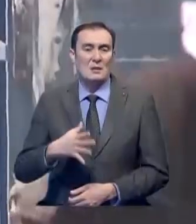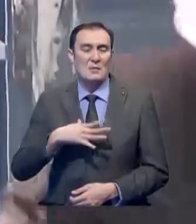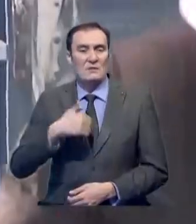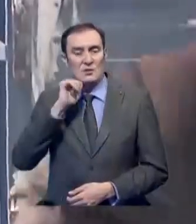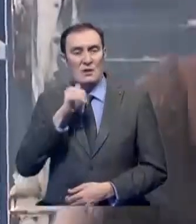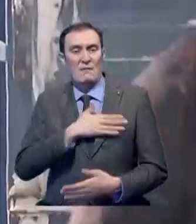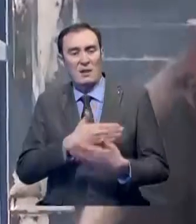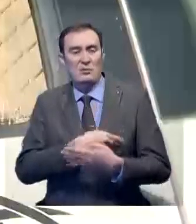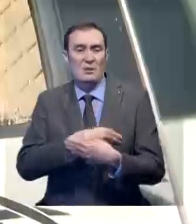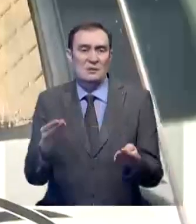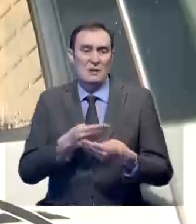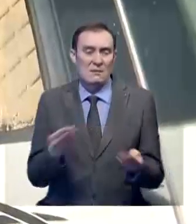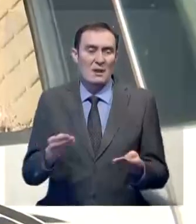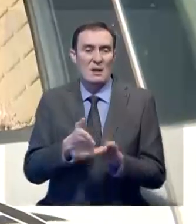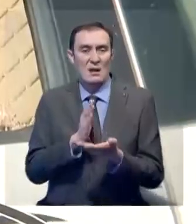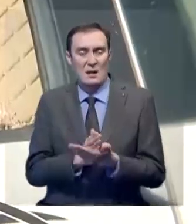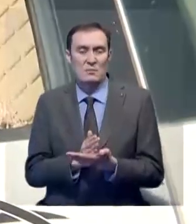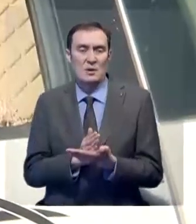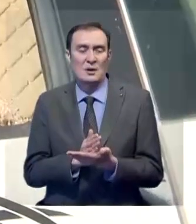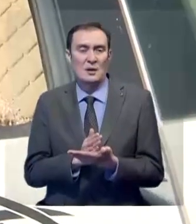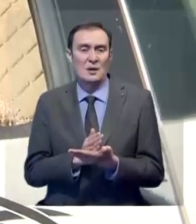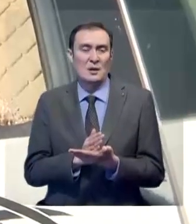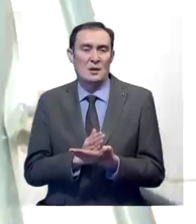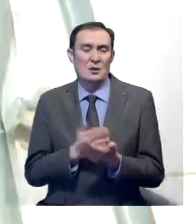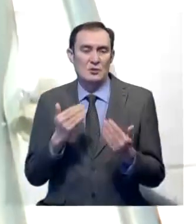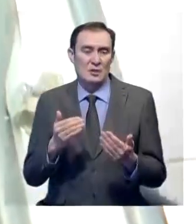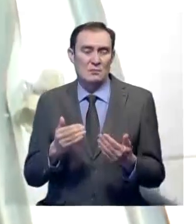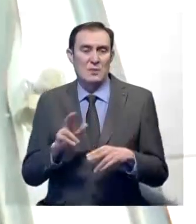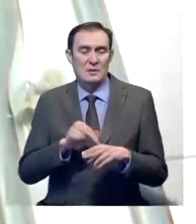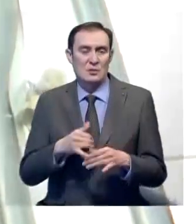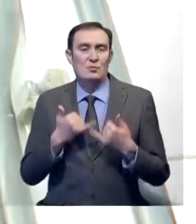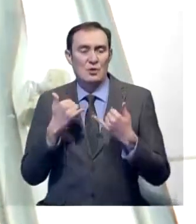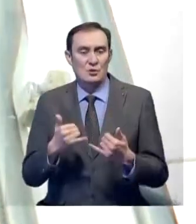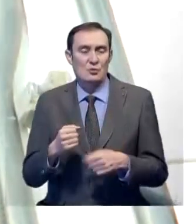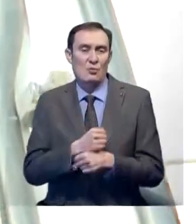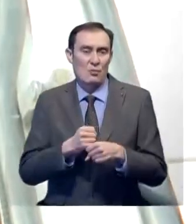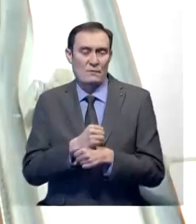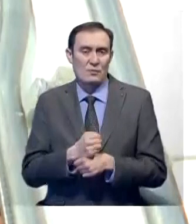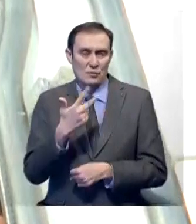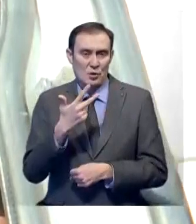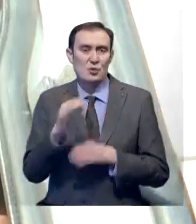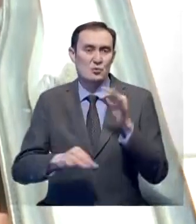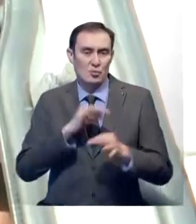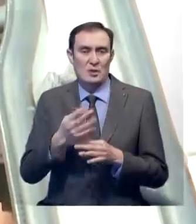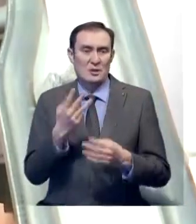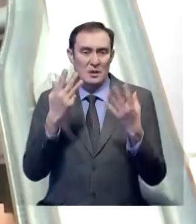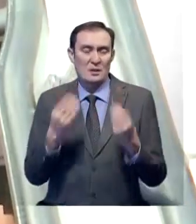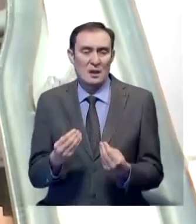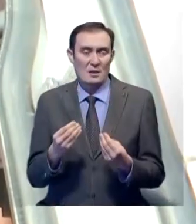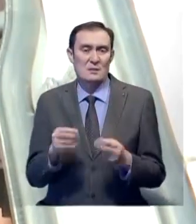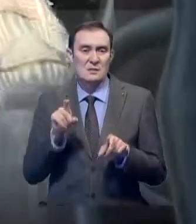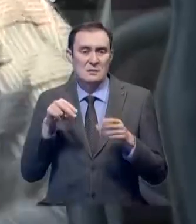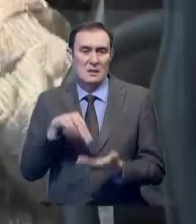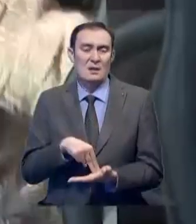волонтеры хлеб раздавали, товарищи экипажа кофе угощали. 3-е сутки здесь, да, вот стоим, дорога